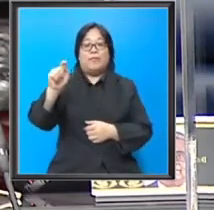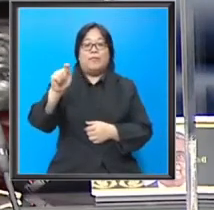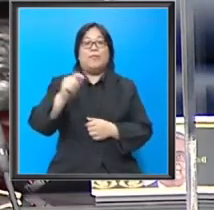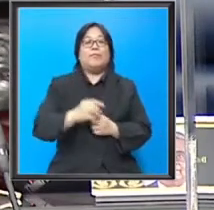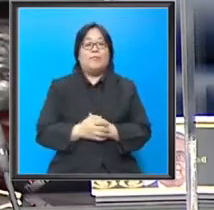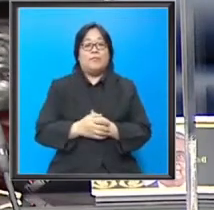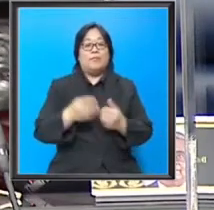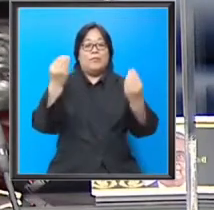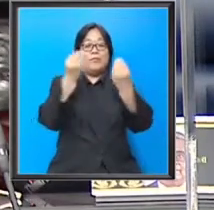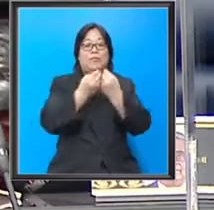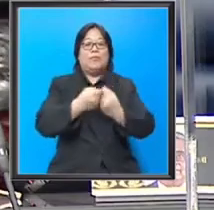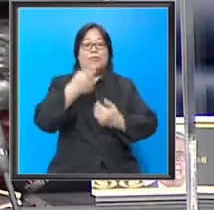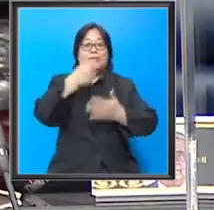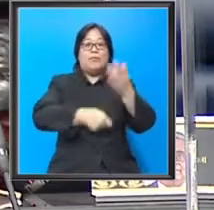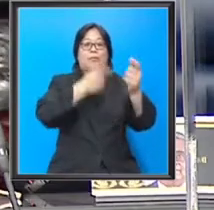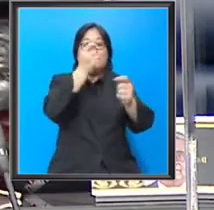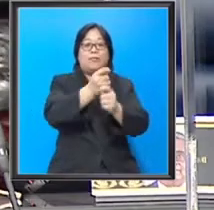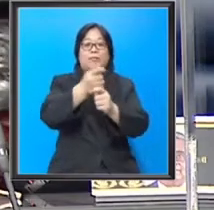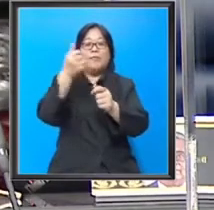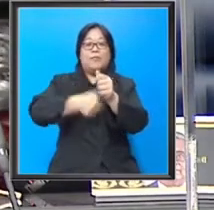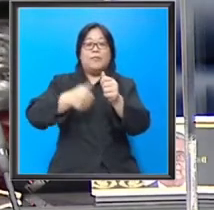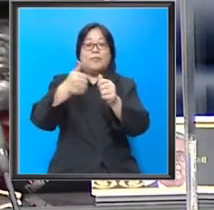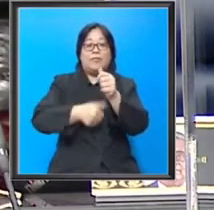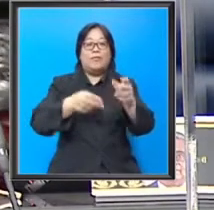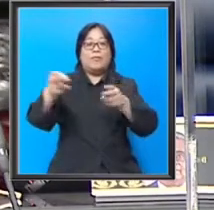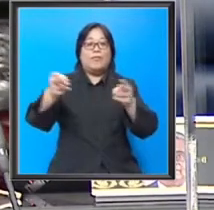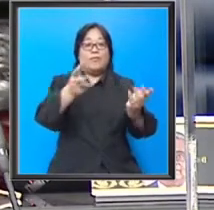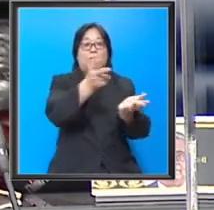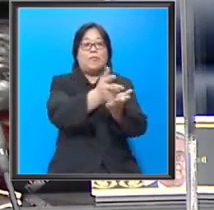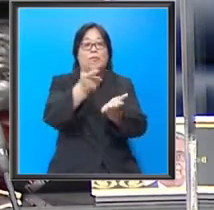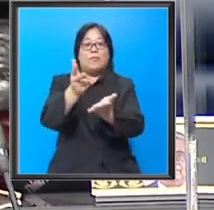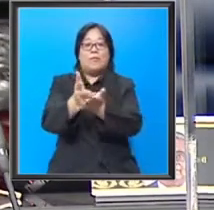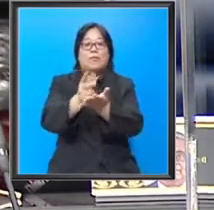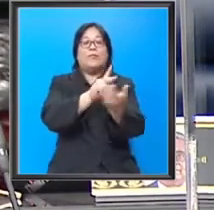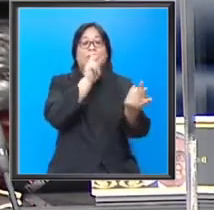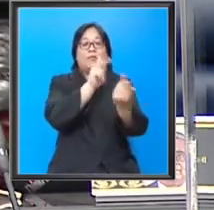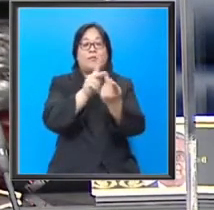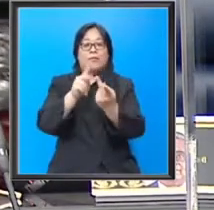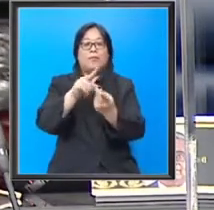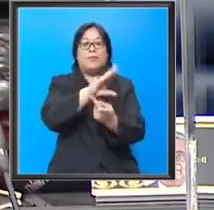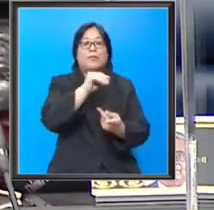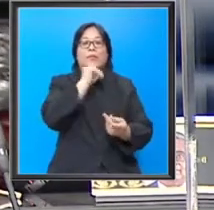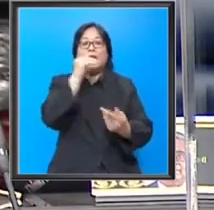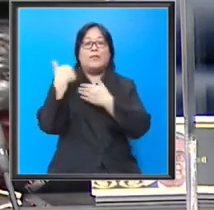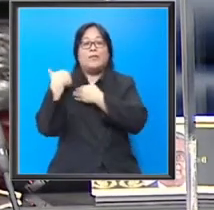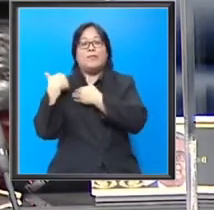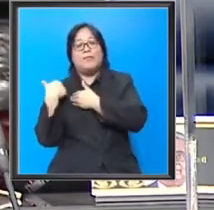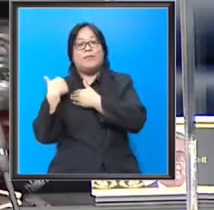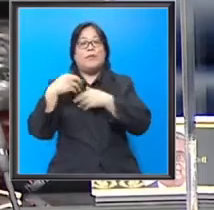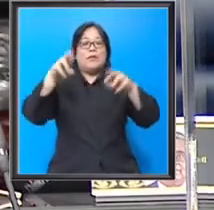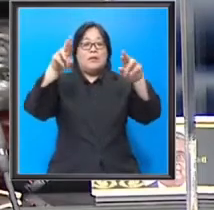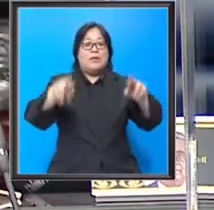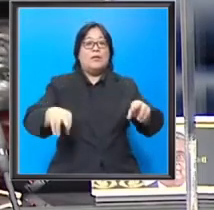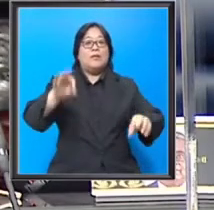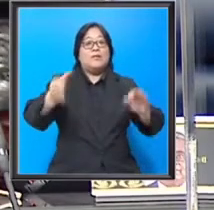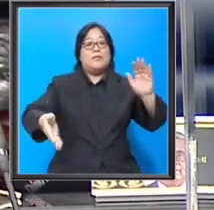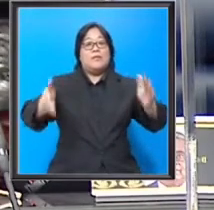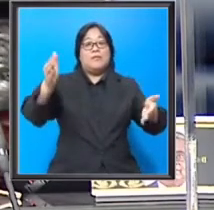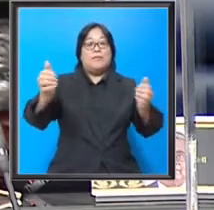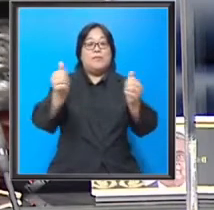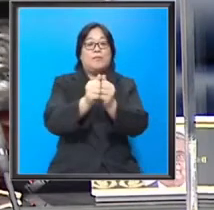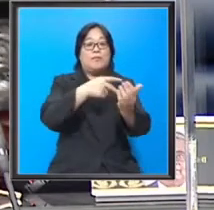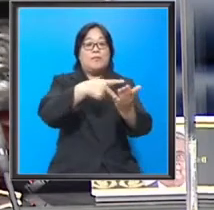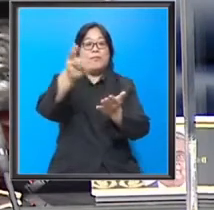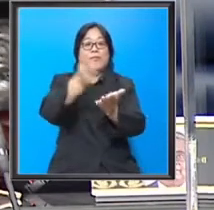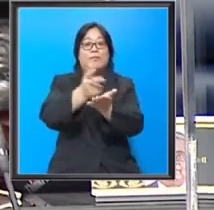merumuskan bahwa kadang ditetapkan oleh setiap pengurus karena parkir adalah berpatutan dan tidak membebankan rakyat jika dibanding dengan